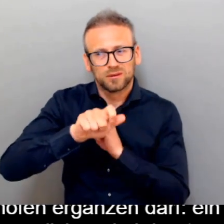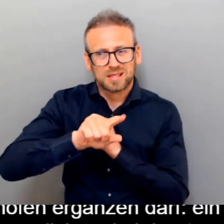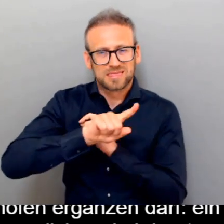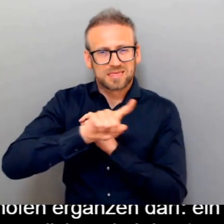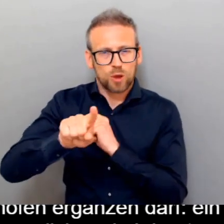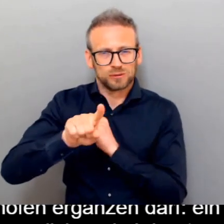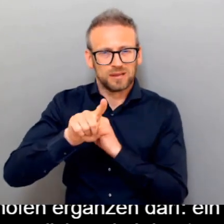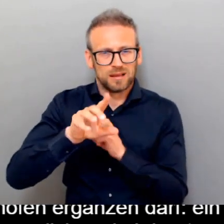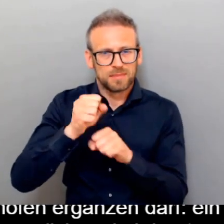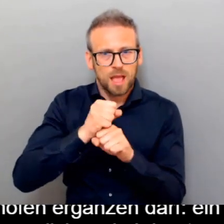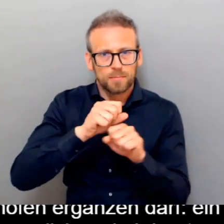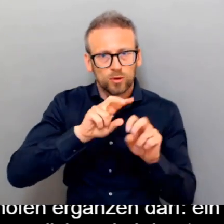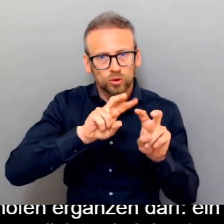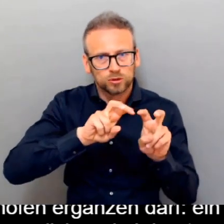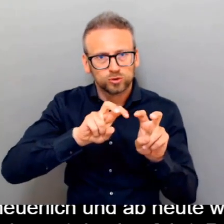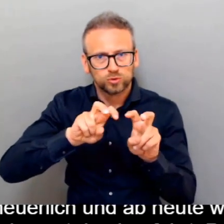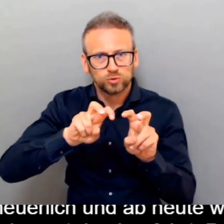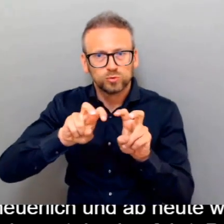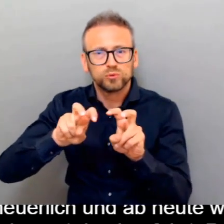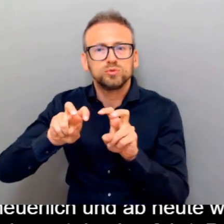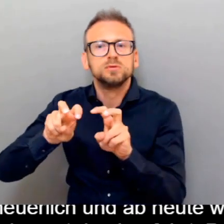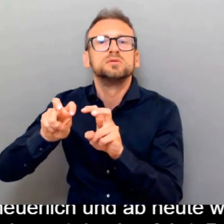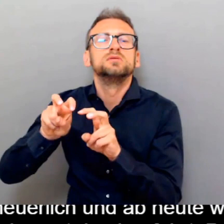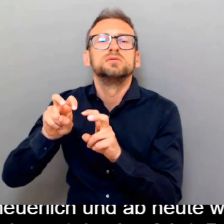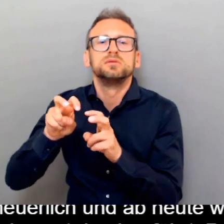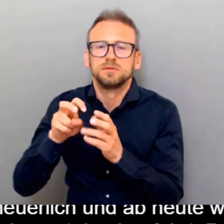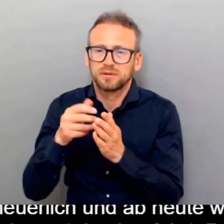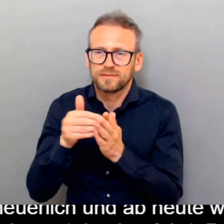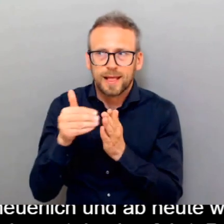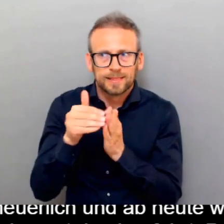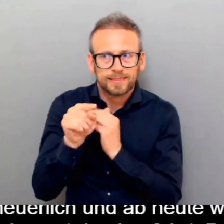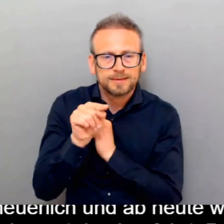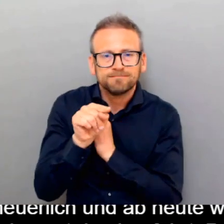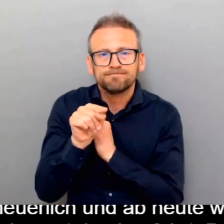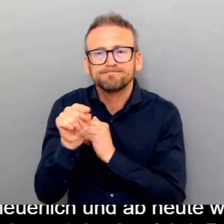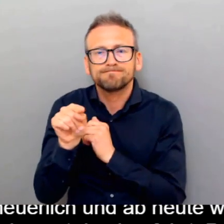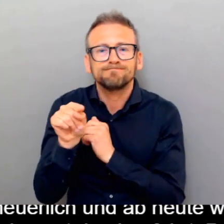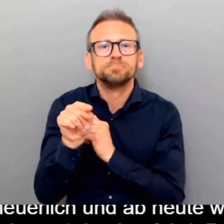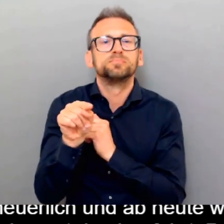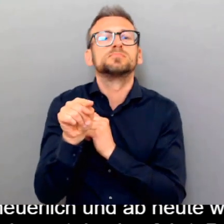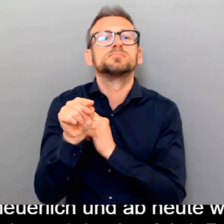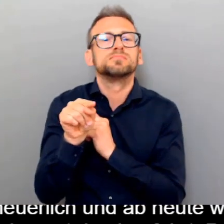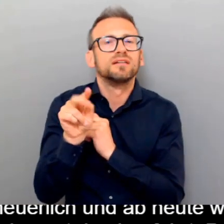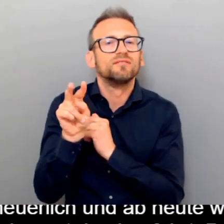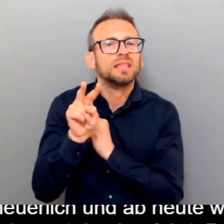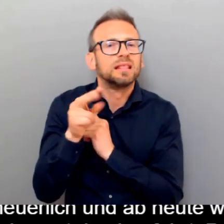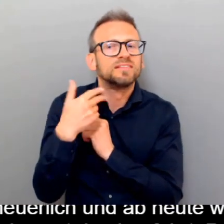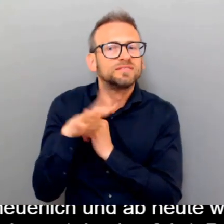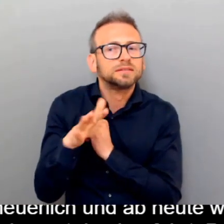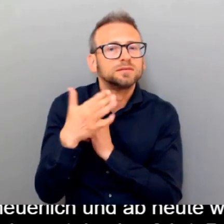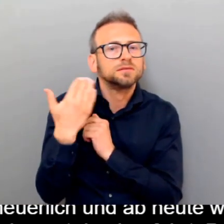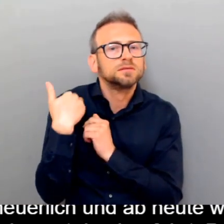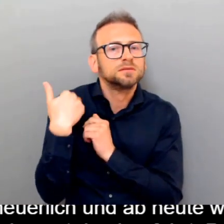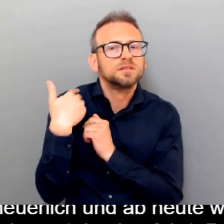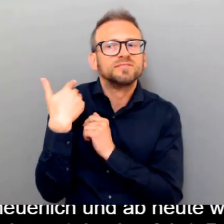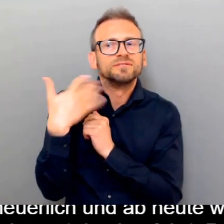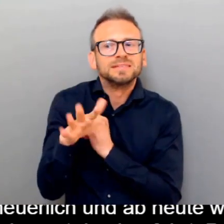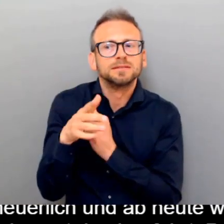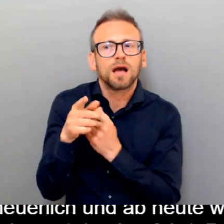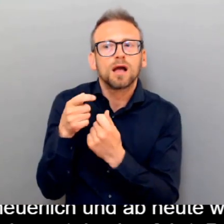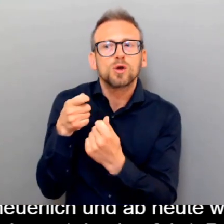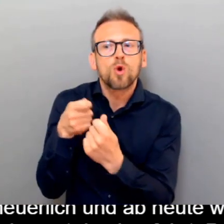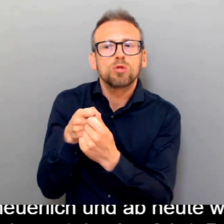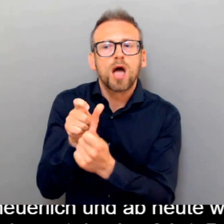es gibt eben darüber hinaus, wird es parallel auch weitere Ermittlungen geben, wer war wem in Kontakt. Und es ist so, der